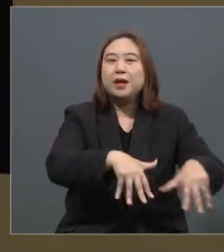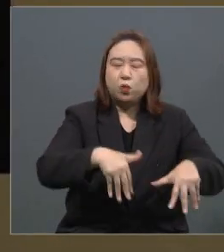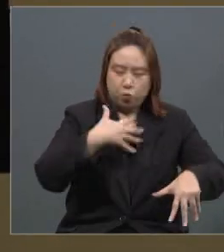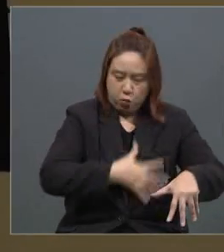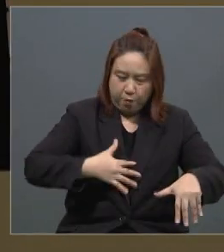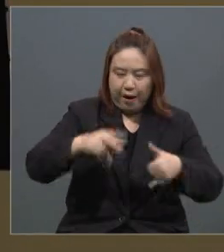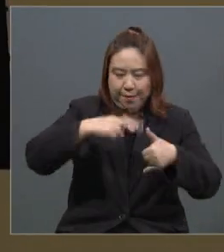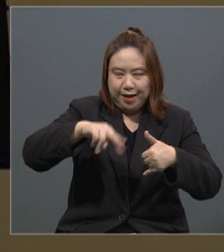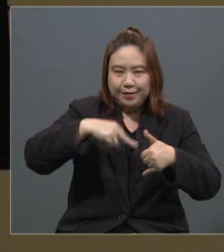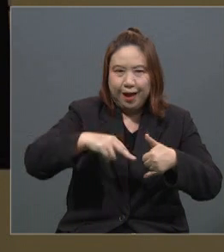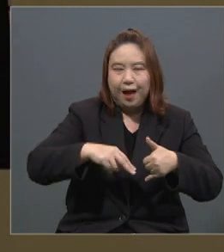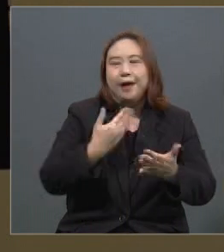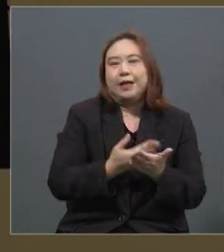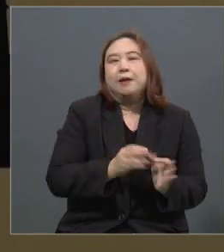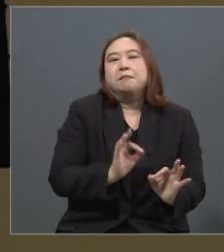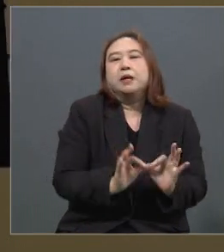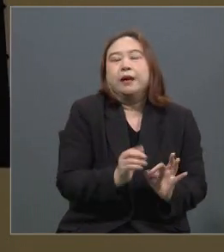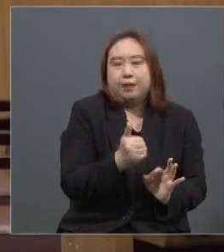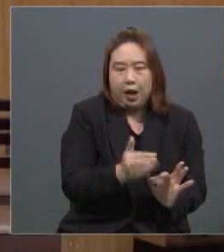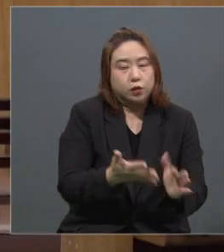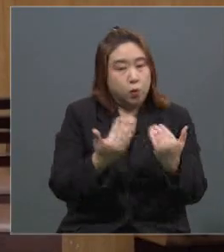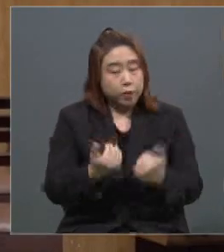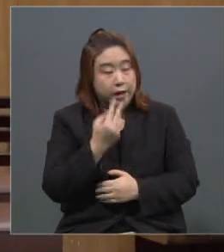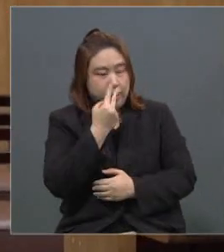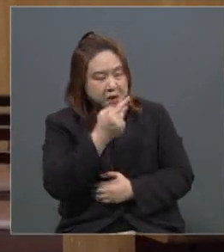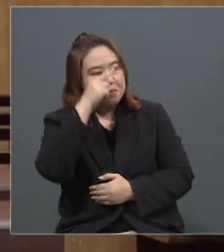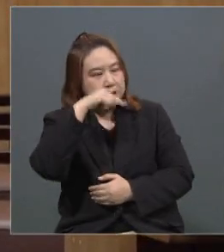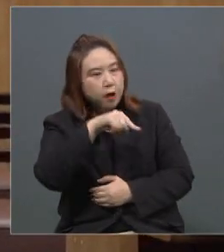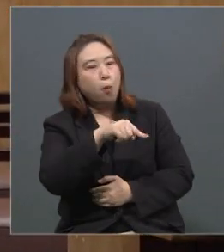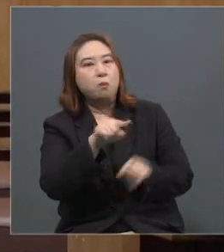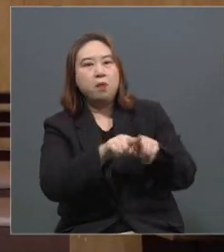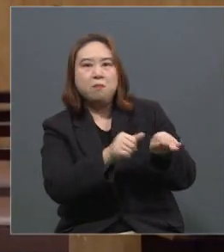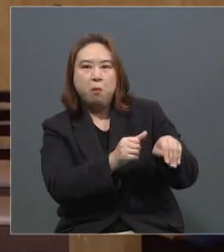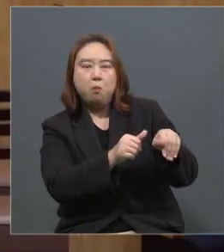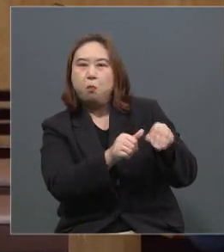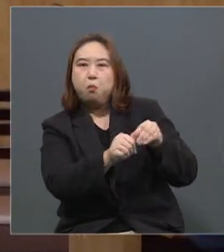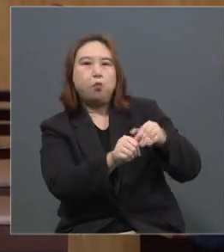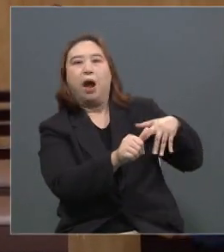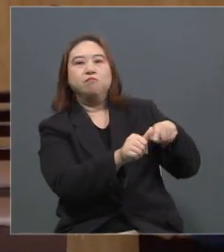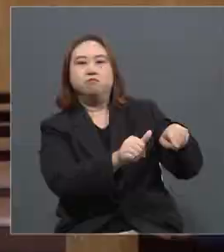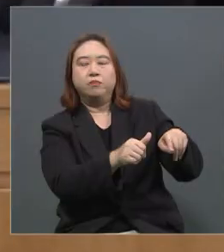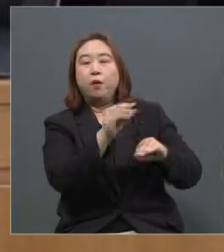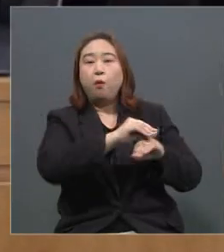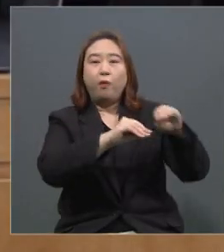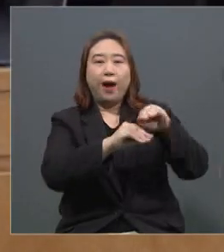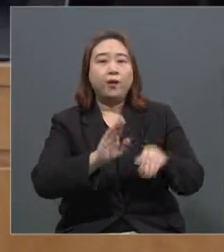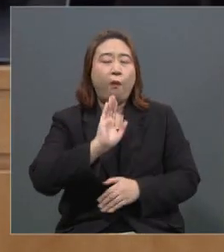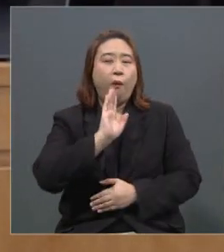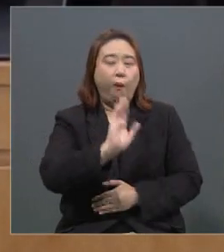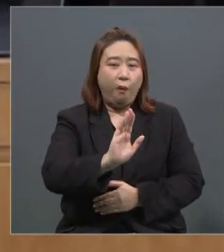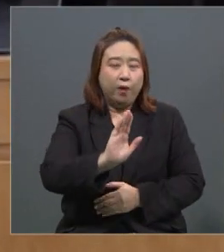สุขภาพซึ่งการประชุมวันนี้ก็ได้เน้นย้ำศักยภาพของไทยที่เป็นผู้นำในเรื่องดังกล่าวภายใต้โครงการของท่านนายก